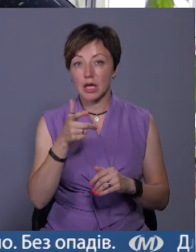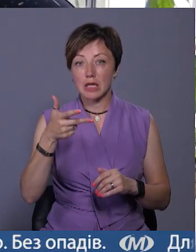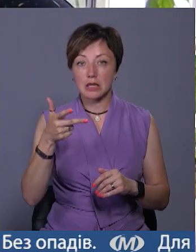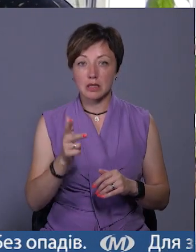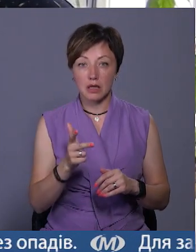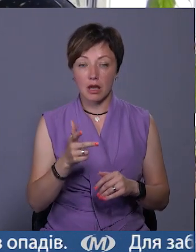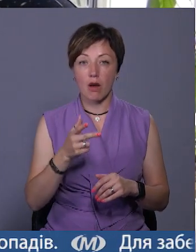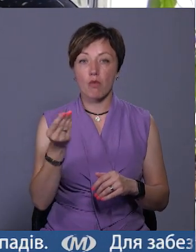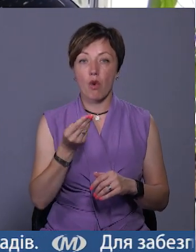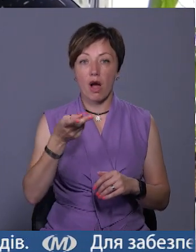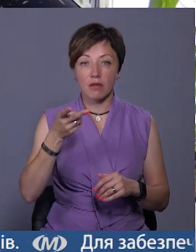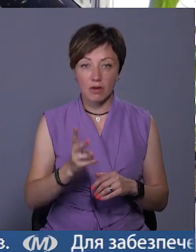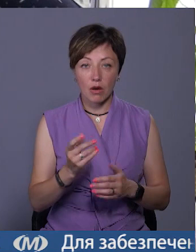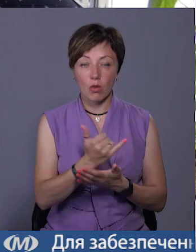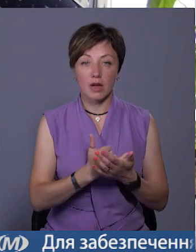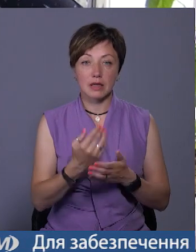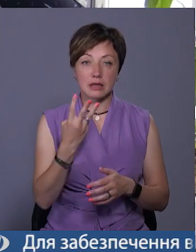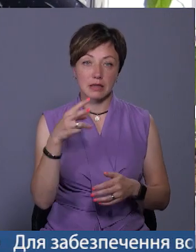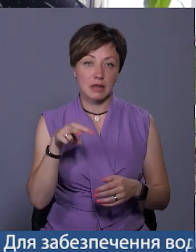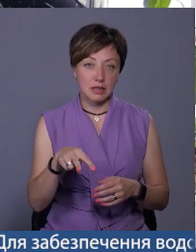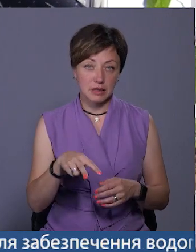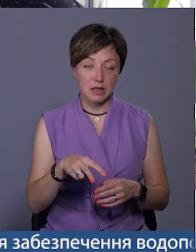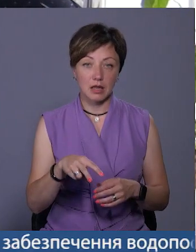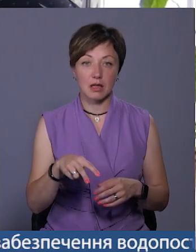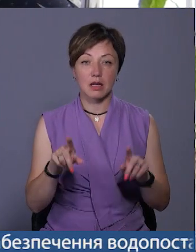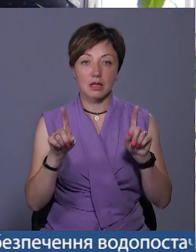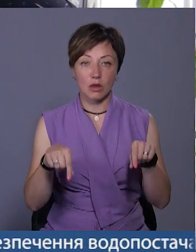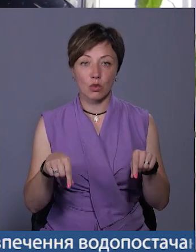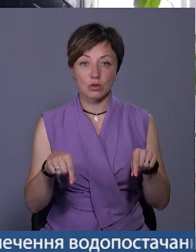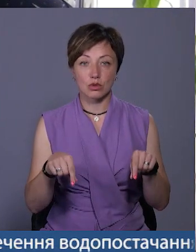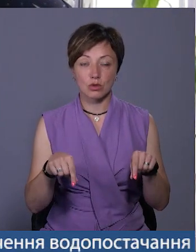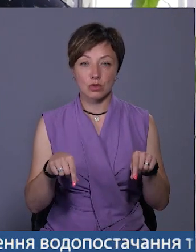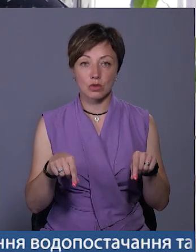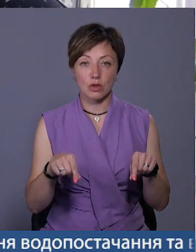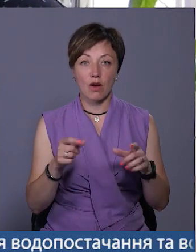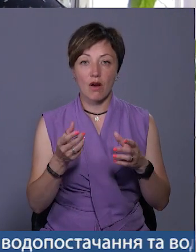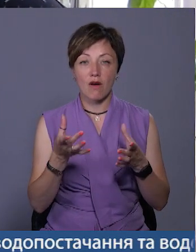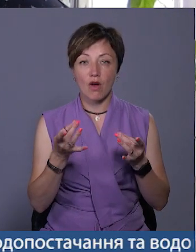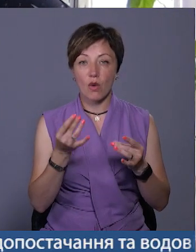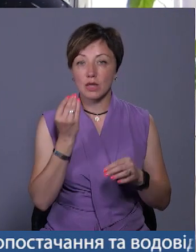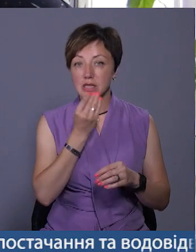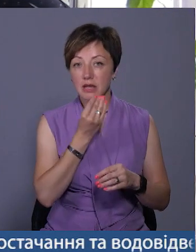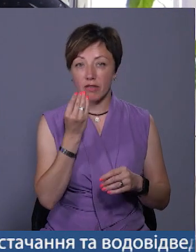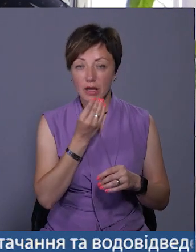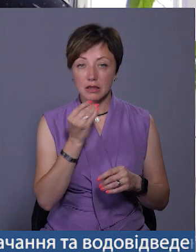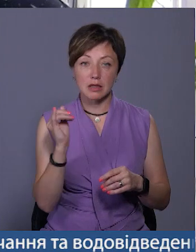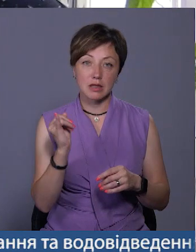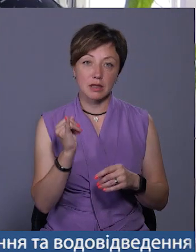кілограма, мука 2 кілограма, олія 3 літра, також вологі серветки.